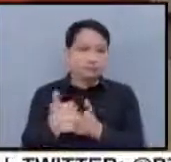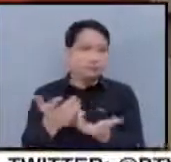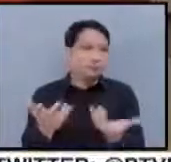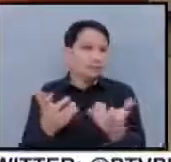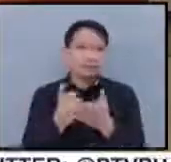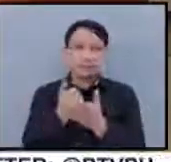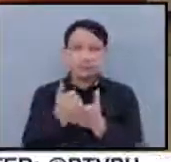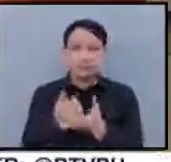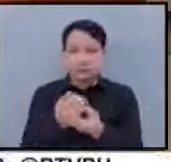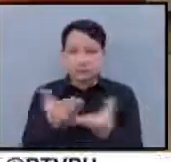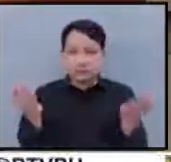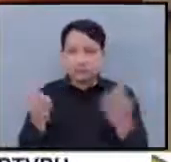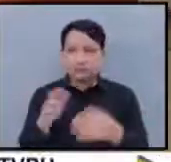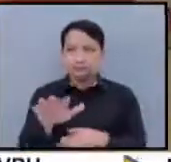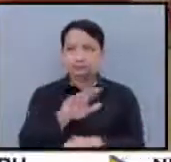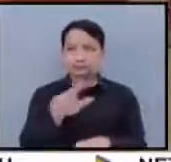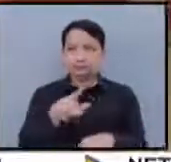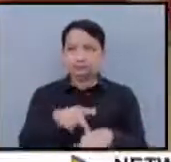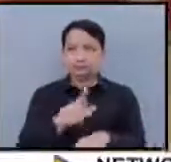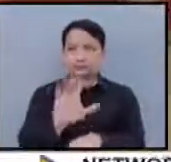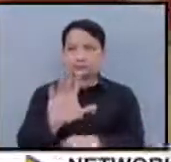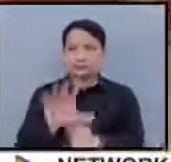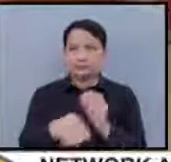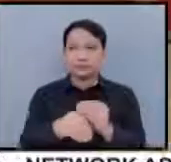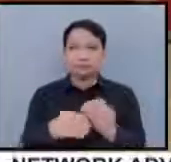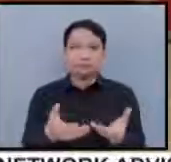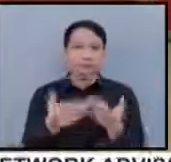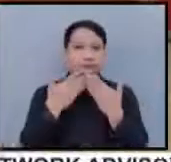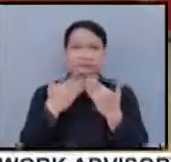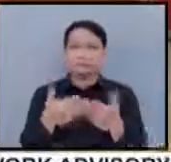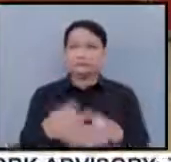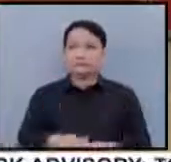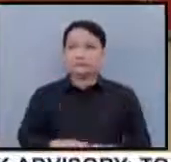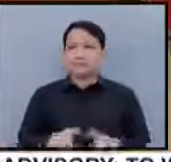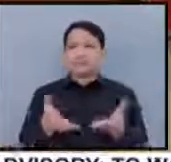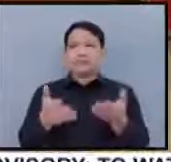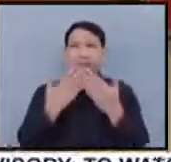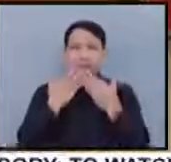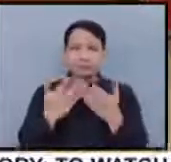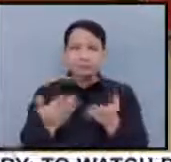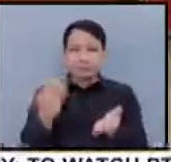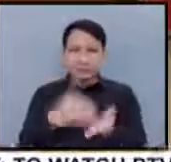inspirasyon sa ating bansa. At yun po, maraming salamat muli sa inyo sa time na